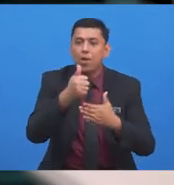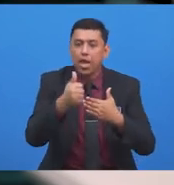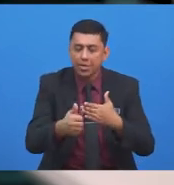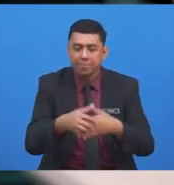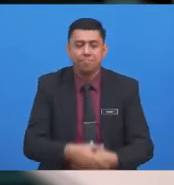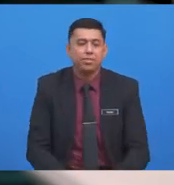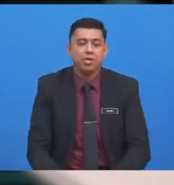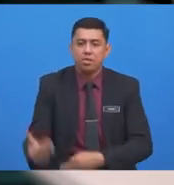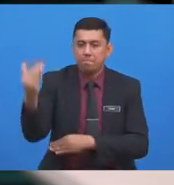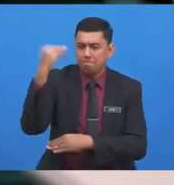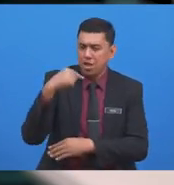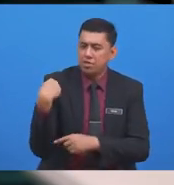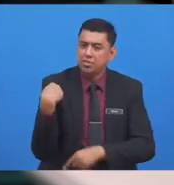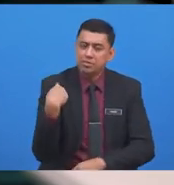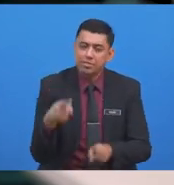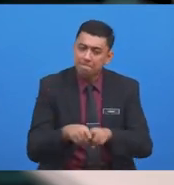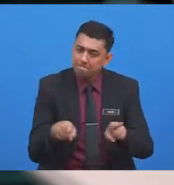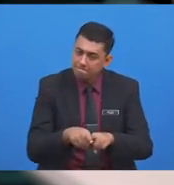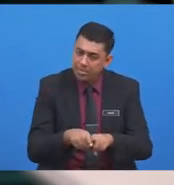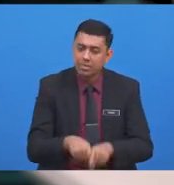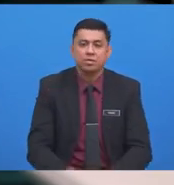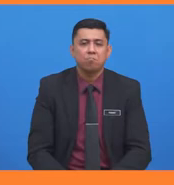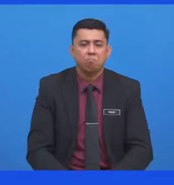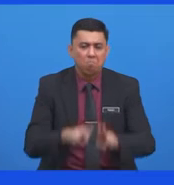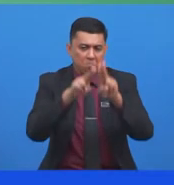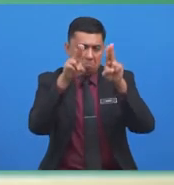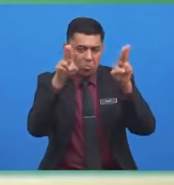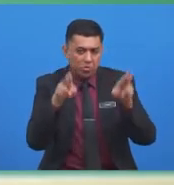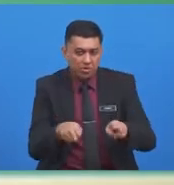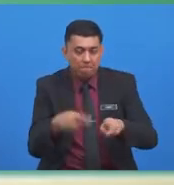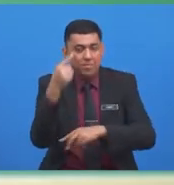ini, marilah kita bersama-sama menguji minda kita.